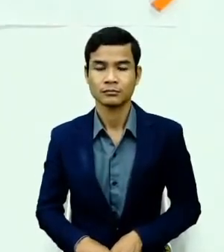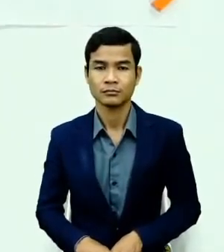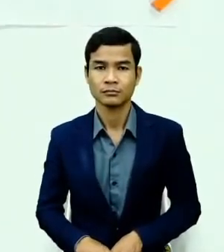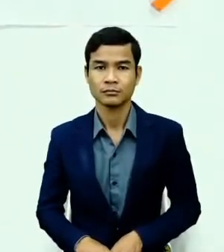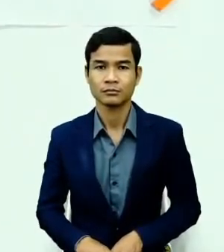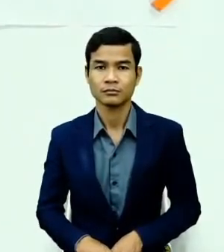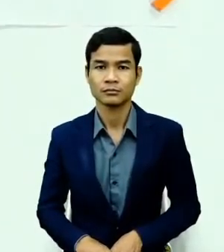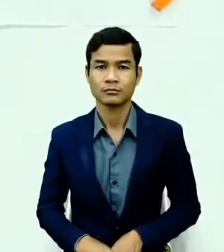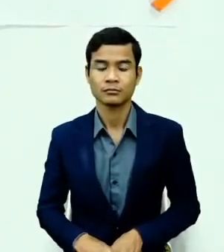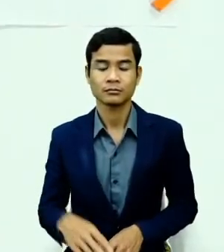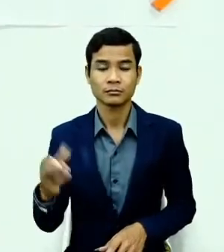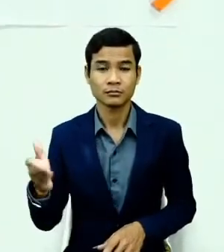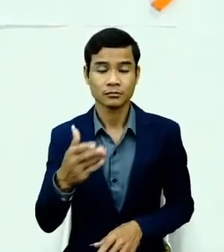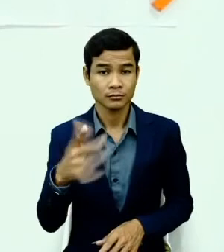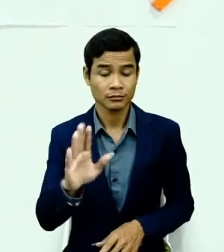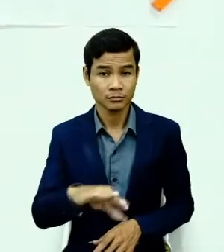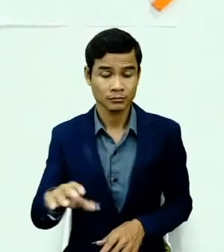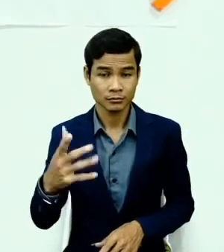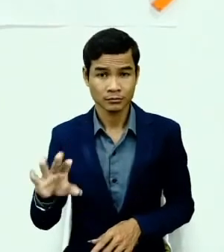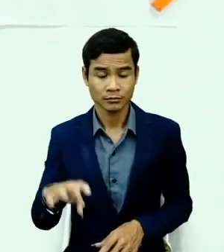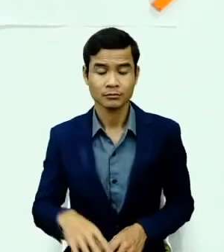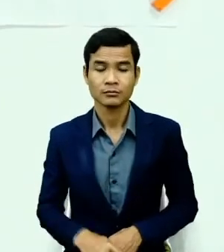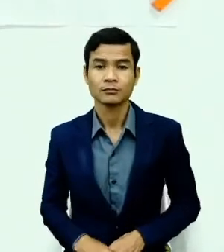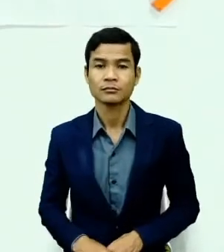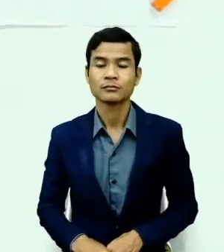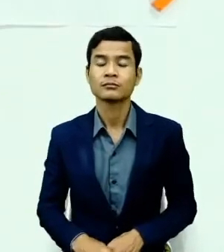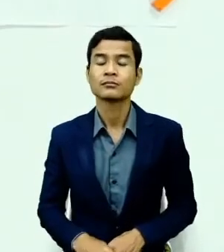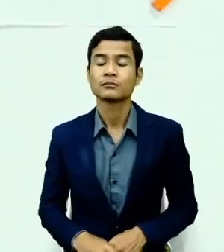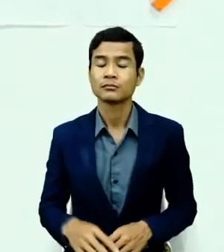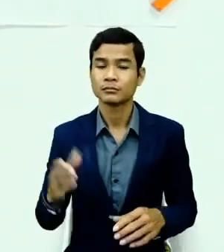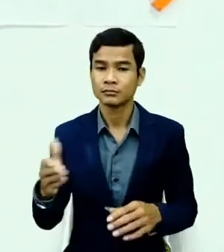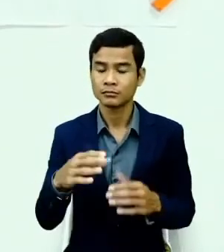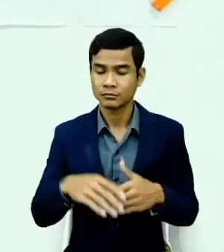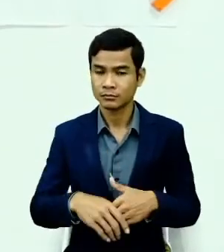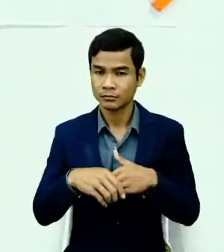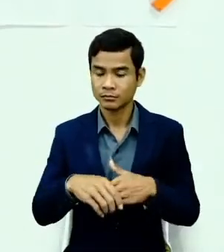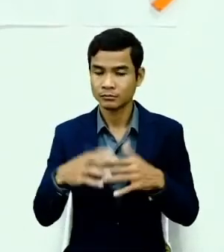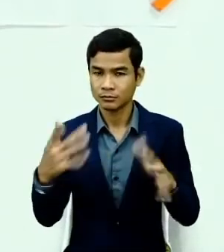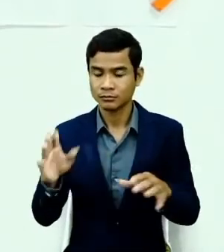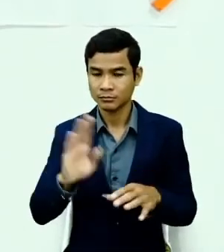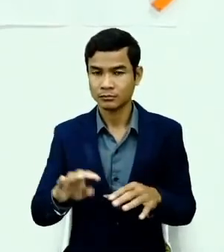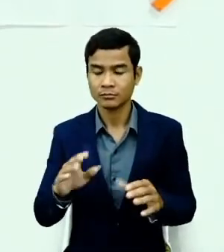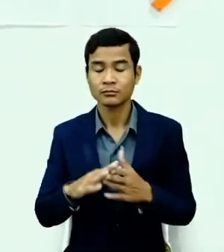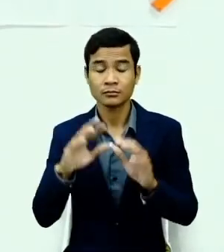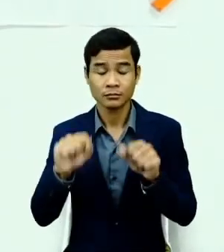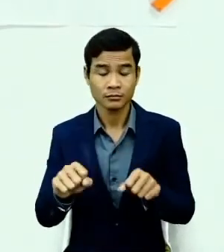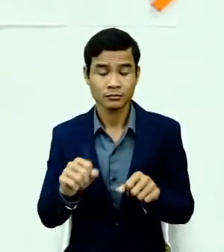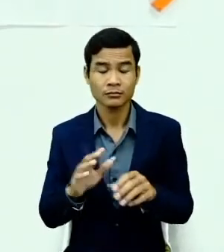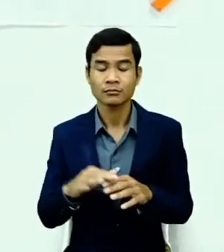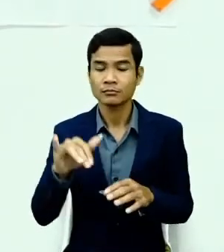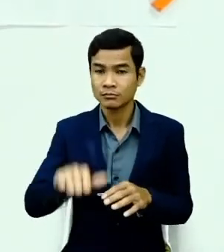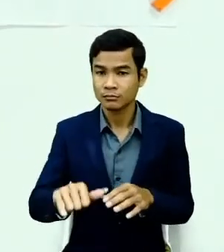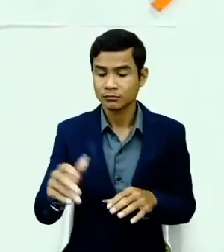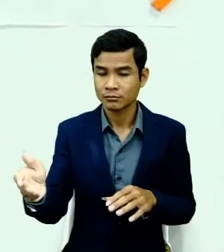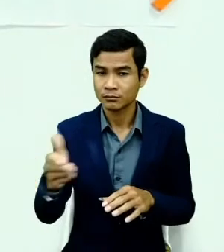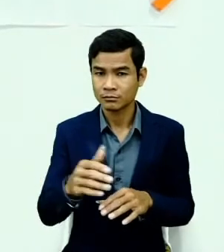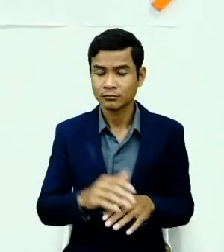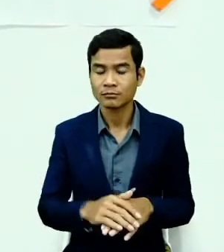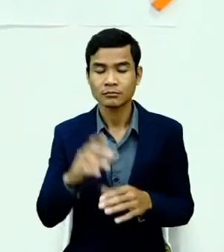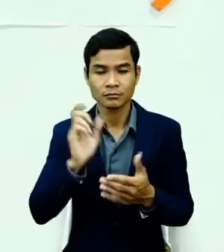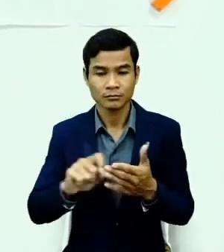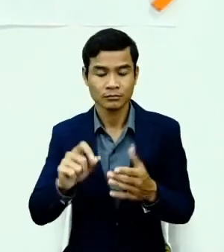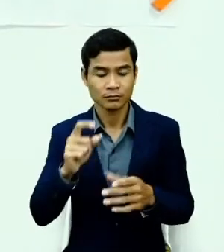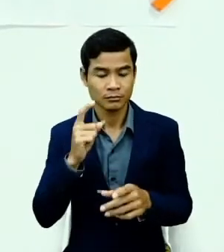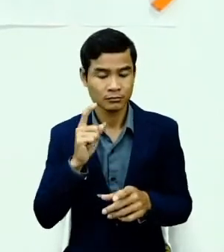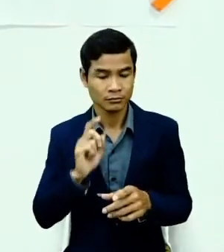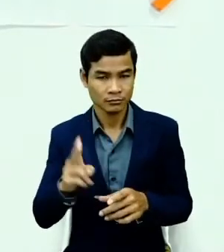ចាមានកូនណារួចរាល់ហើយឬនៅចាអញ្ចឹងមិត្តភ័ក្តិយើងខ្លះរួចរាល់ហើយកូនដែលមិនទាន់រួចកូនចាកូនសរសេរឲ្យបាន